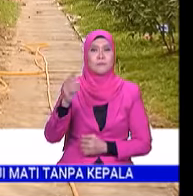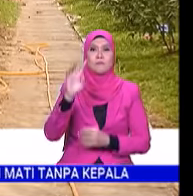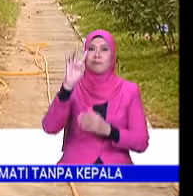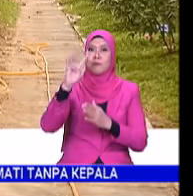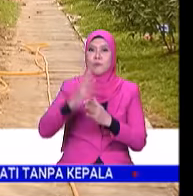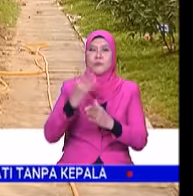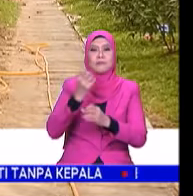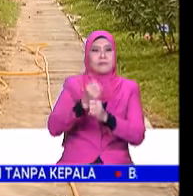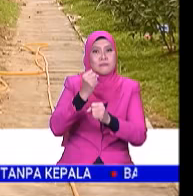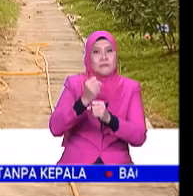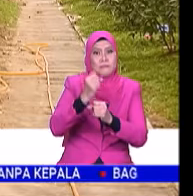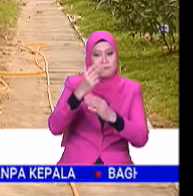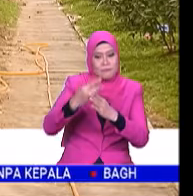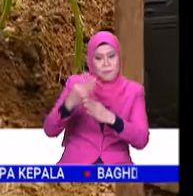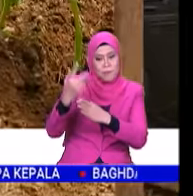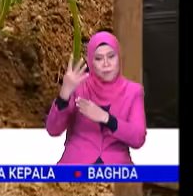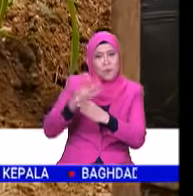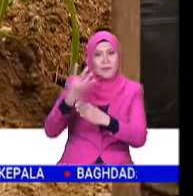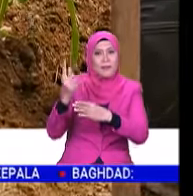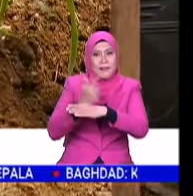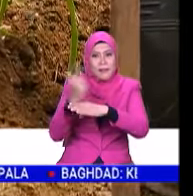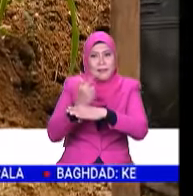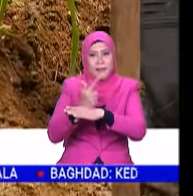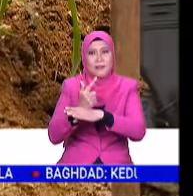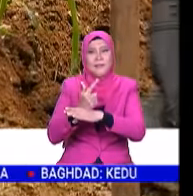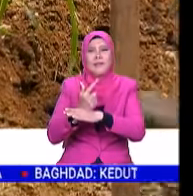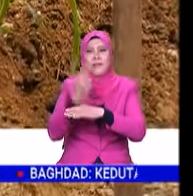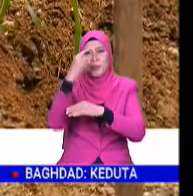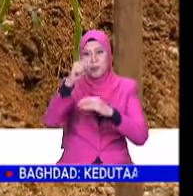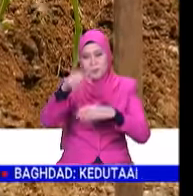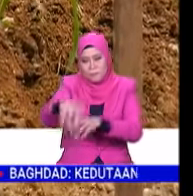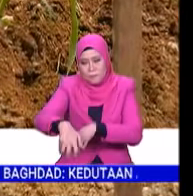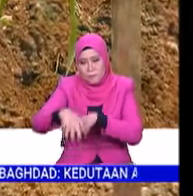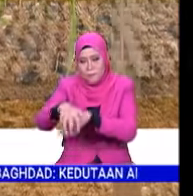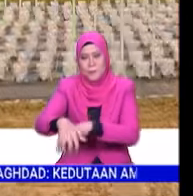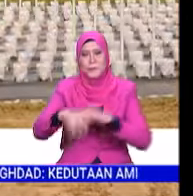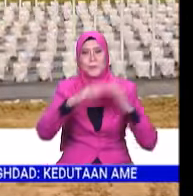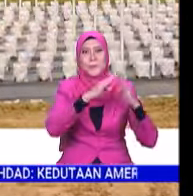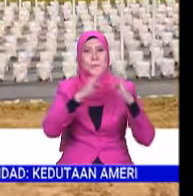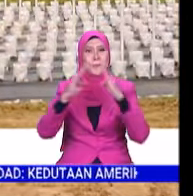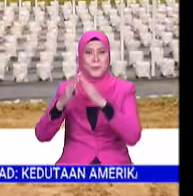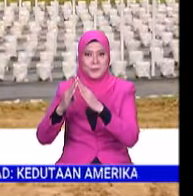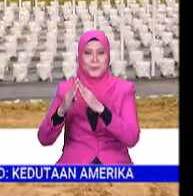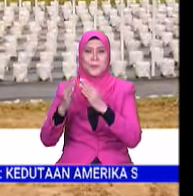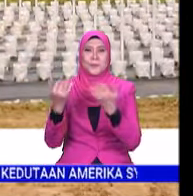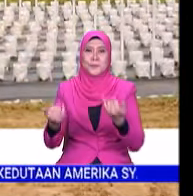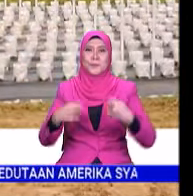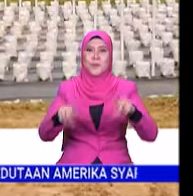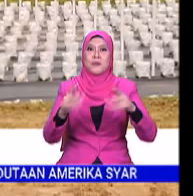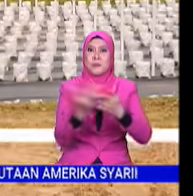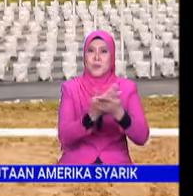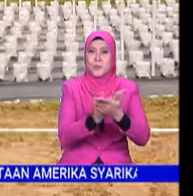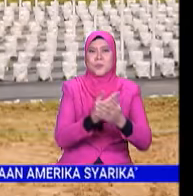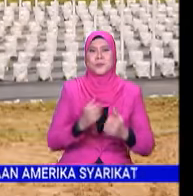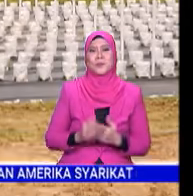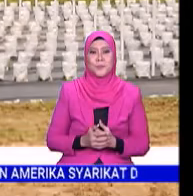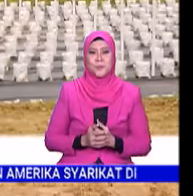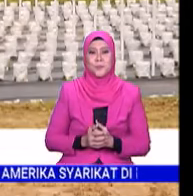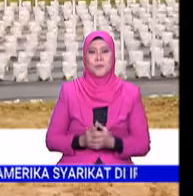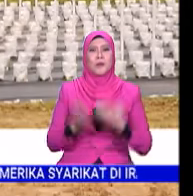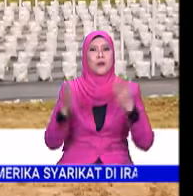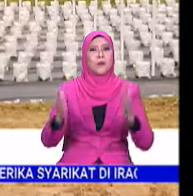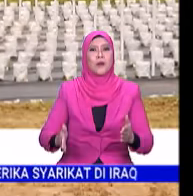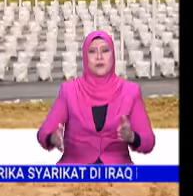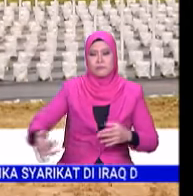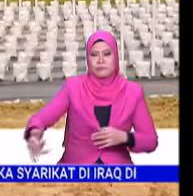bandar tidak sekadar membuka lembaran baharu buat mereka. Adalah bertujuan untuk memastikan gelandangan